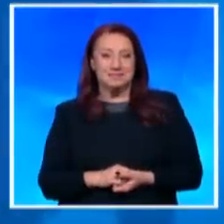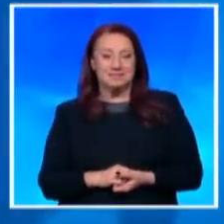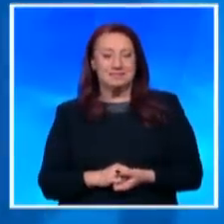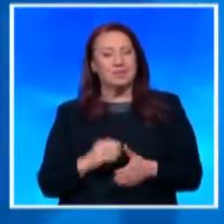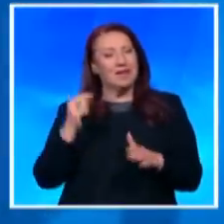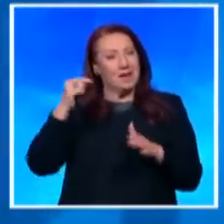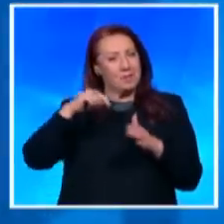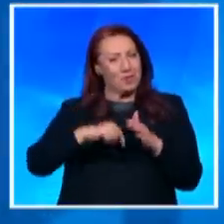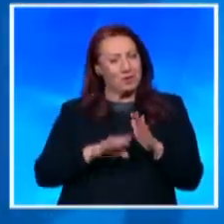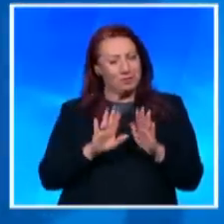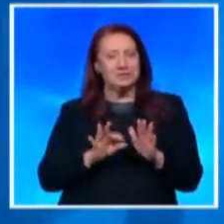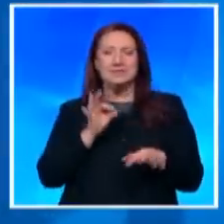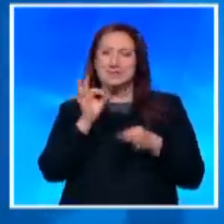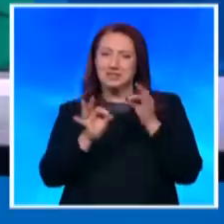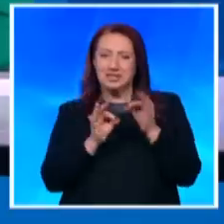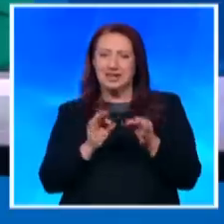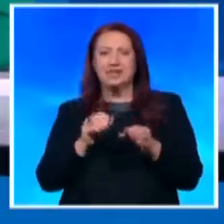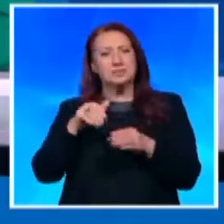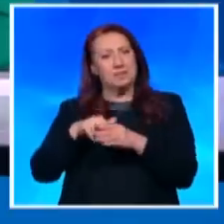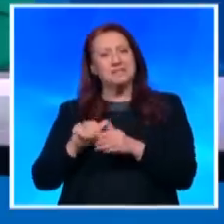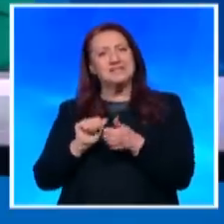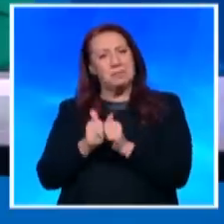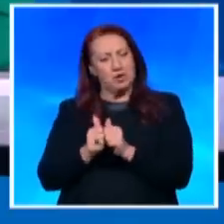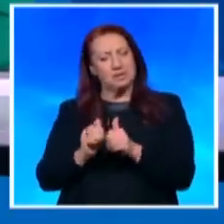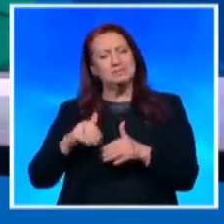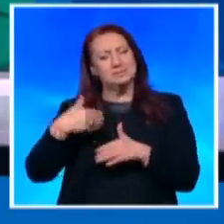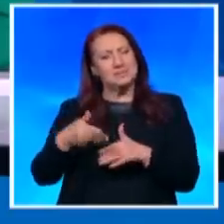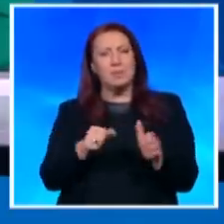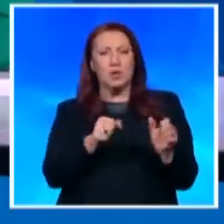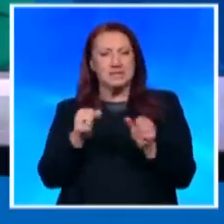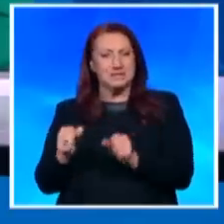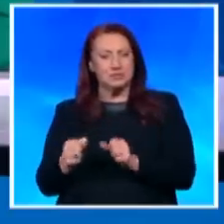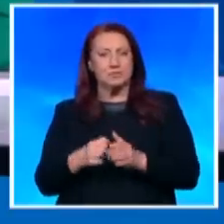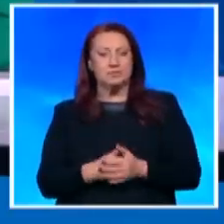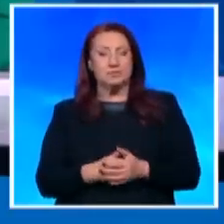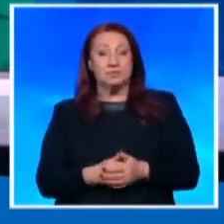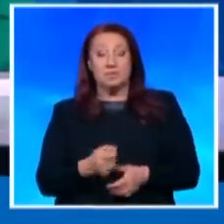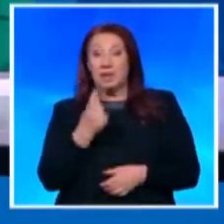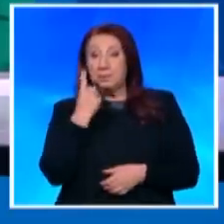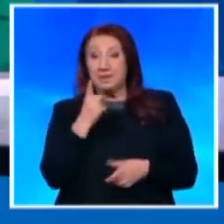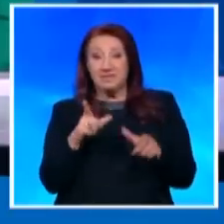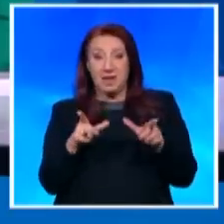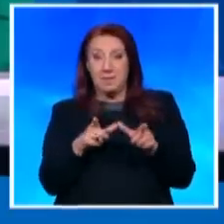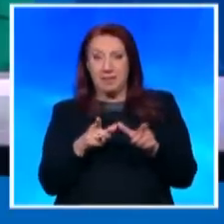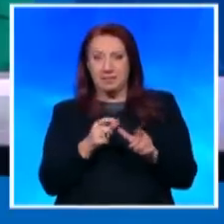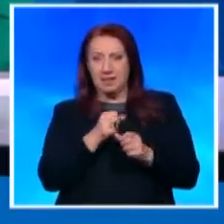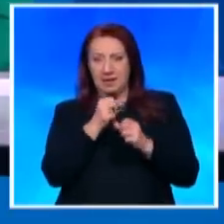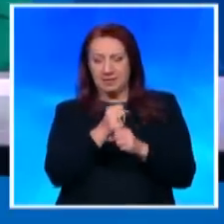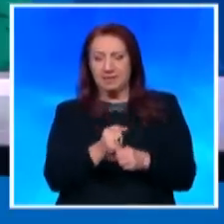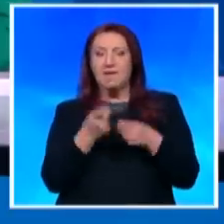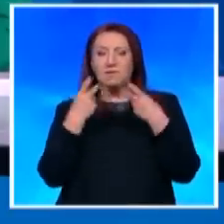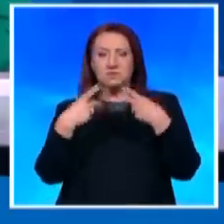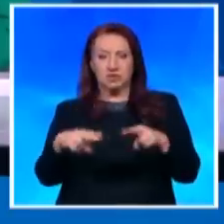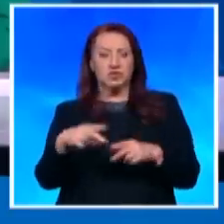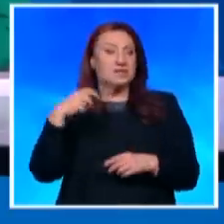Подробности очаквайте в спорта след минути. Сега политика. Първият мандат за кабинет да бъде върнат изпълнен в понеделник, очаква